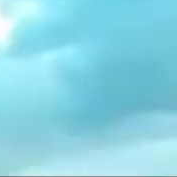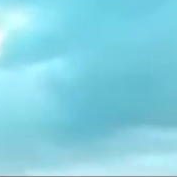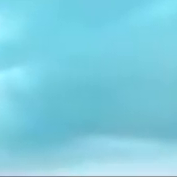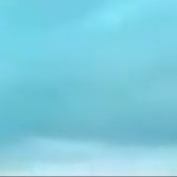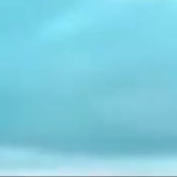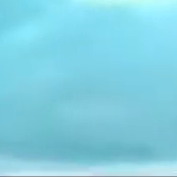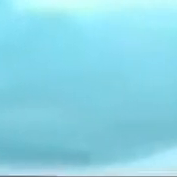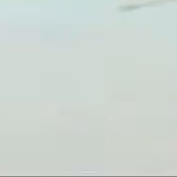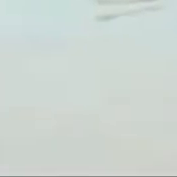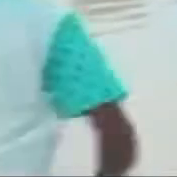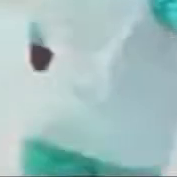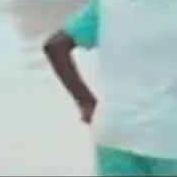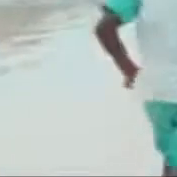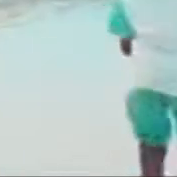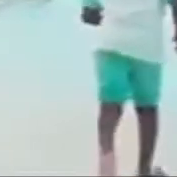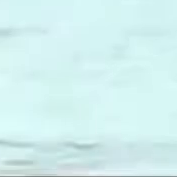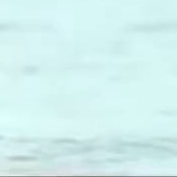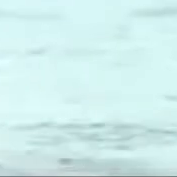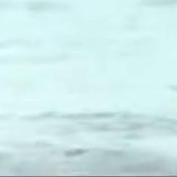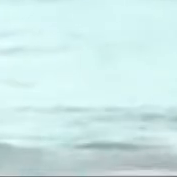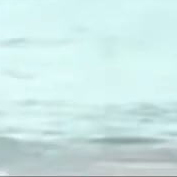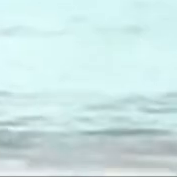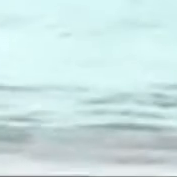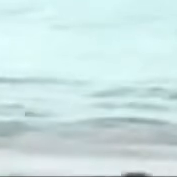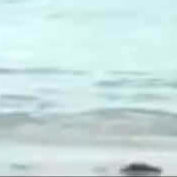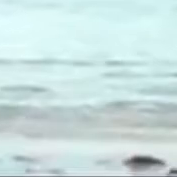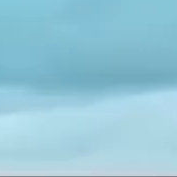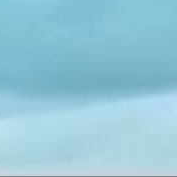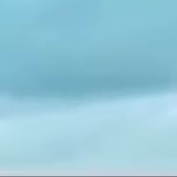Ah, anani patama. Ah,